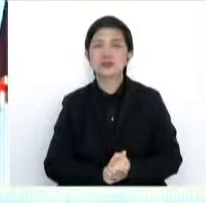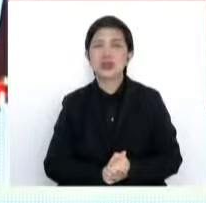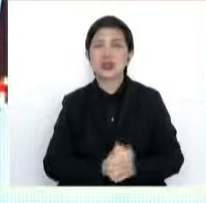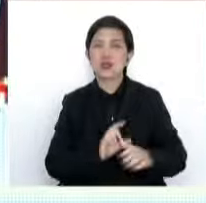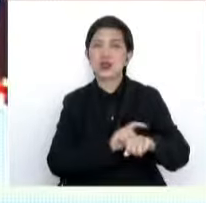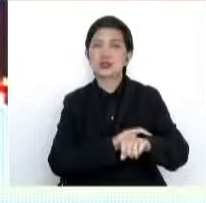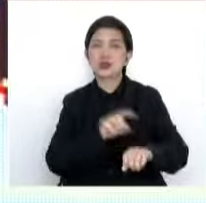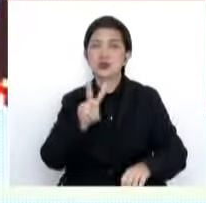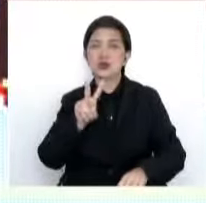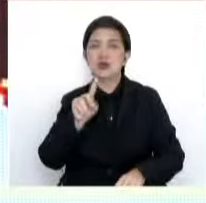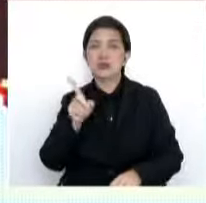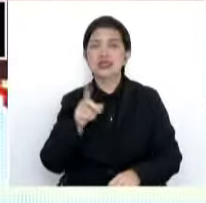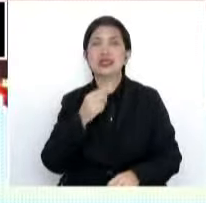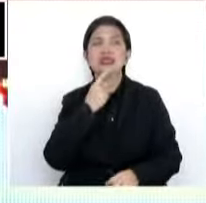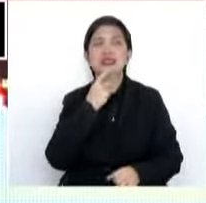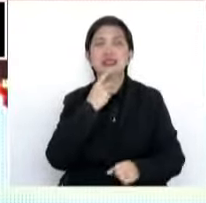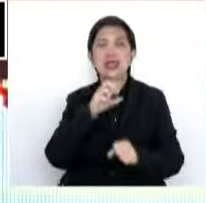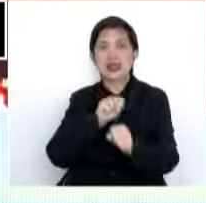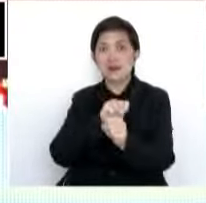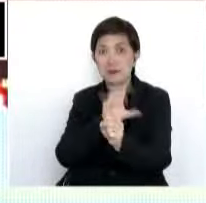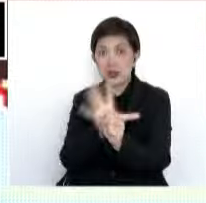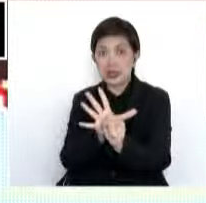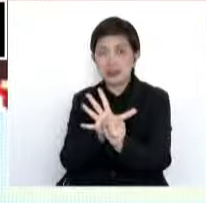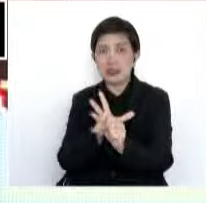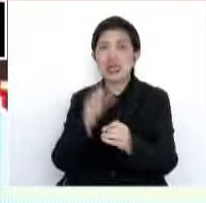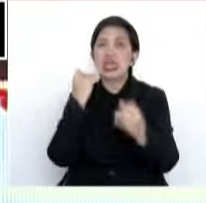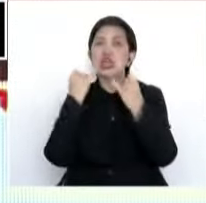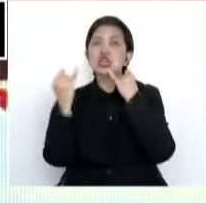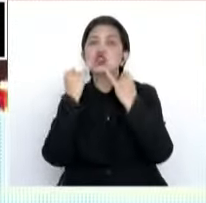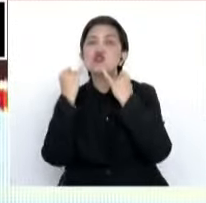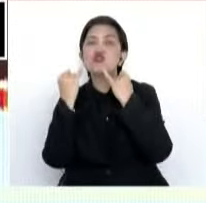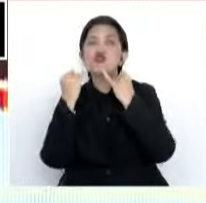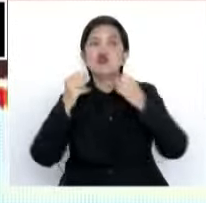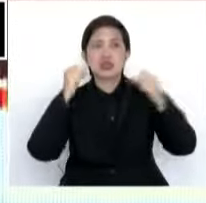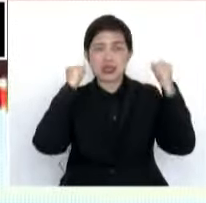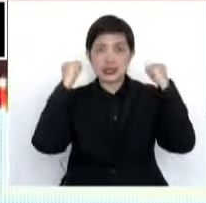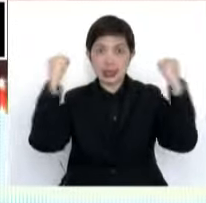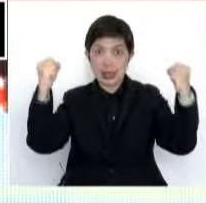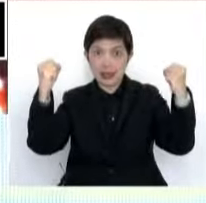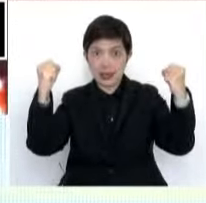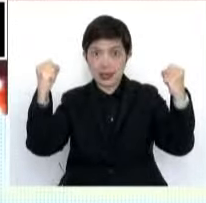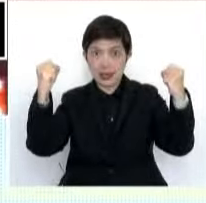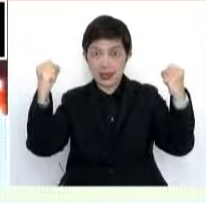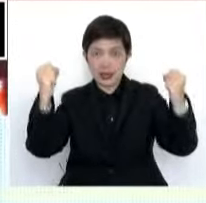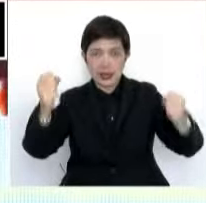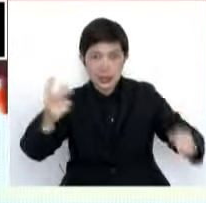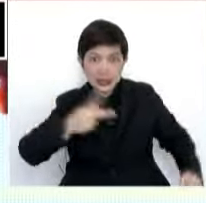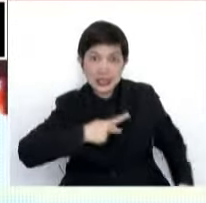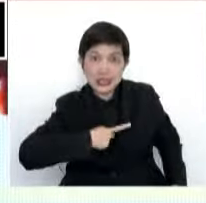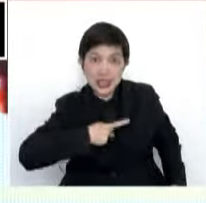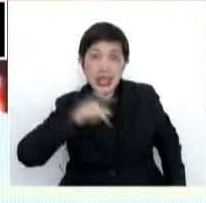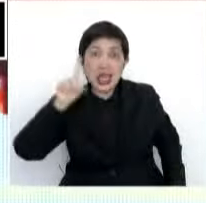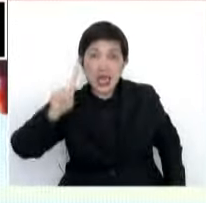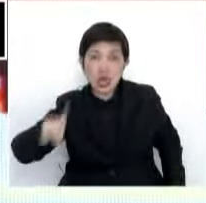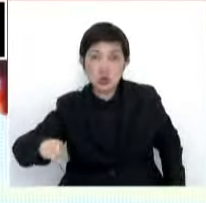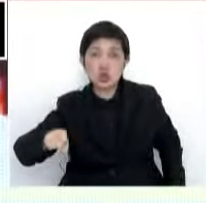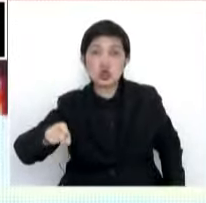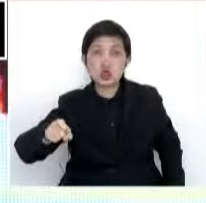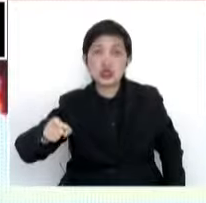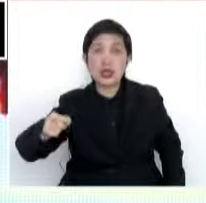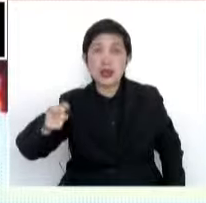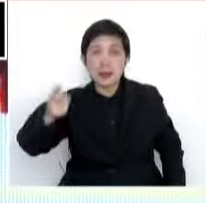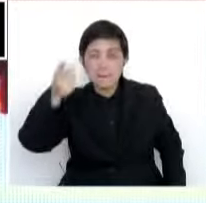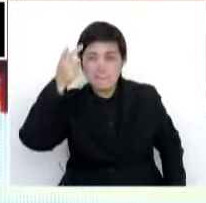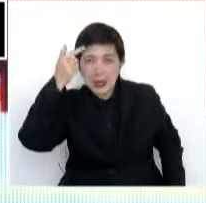menit persoalan pandemi adalah persoalan isu kesehatan kita harus belajar melihat bukan